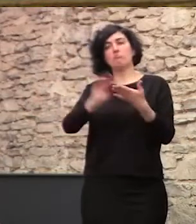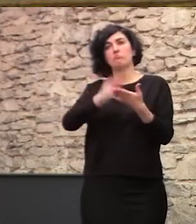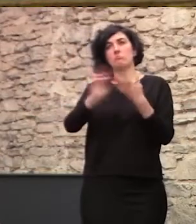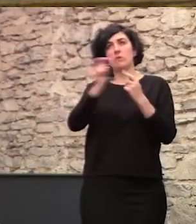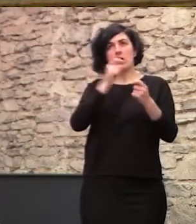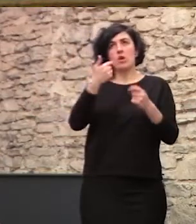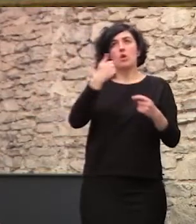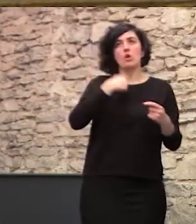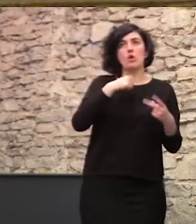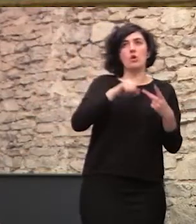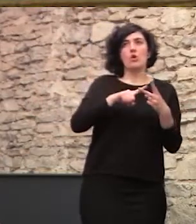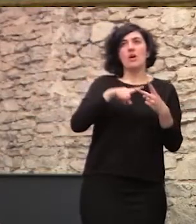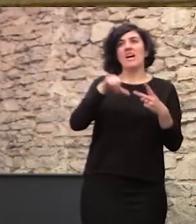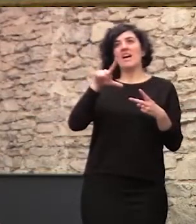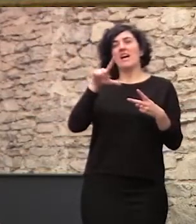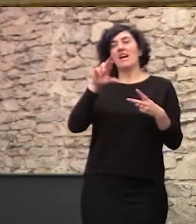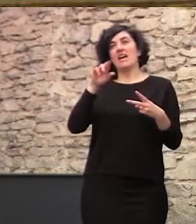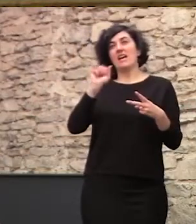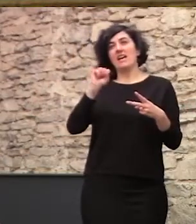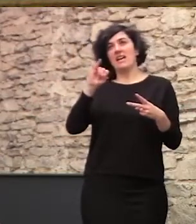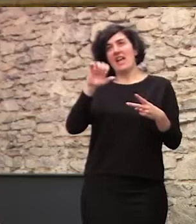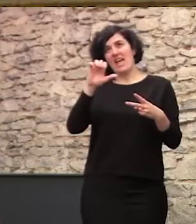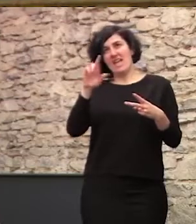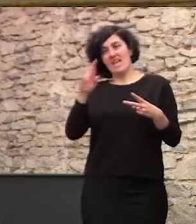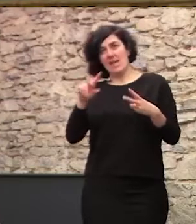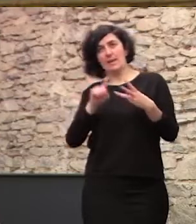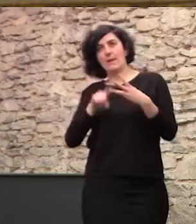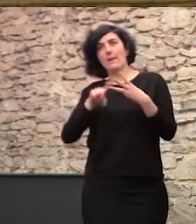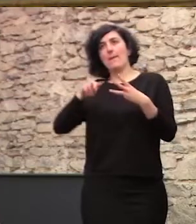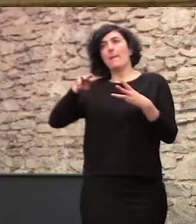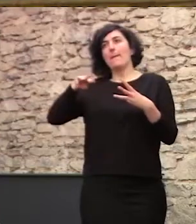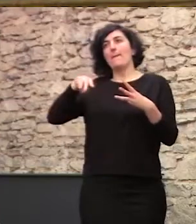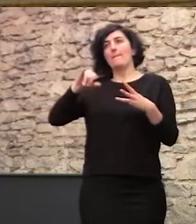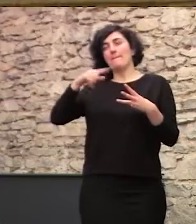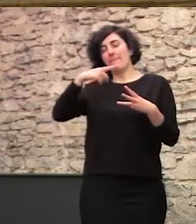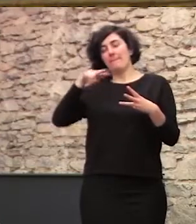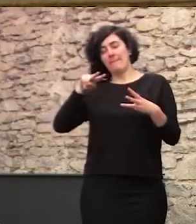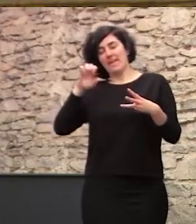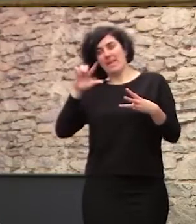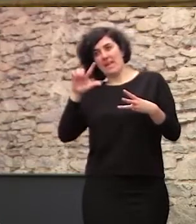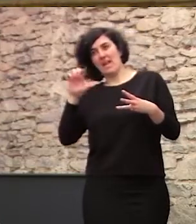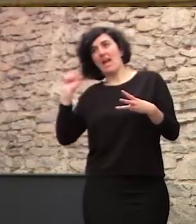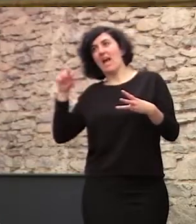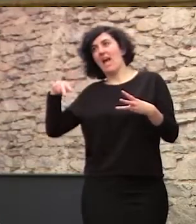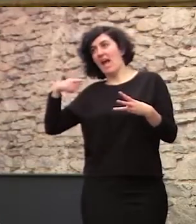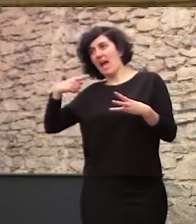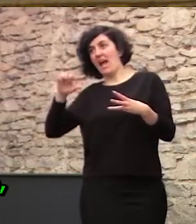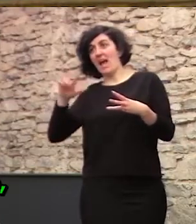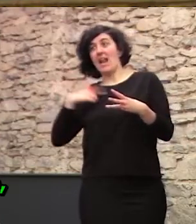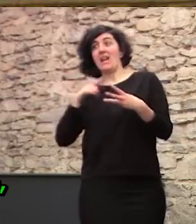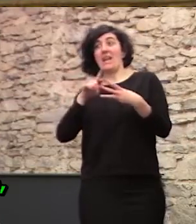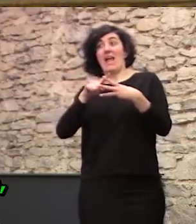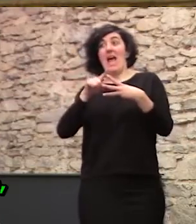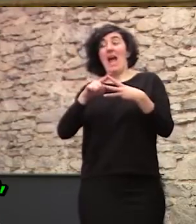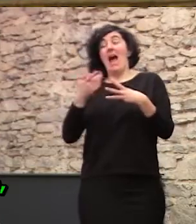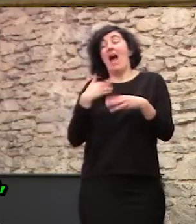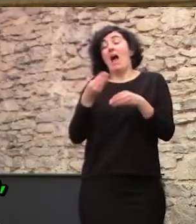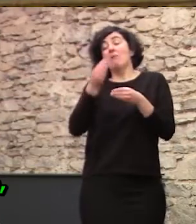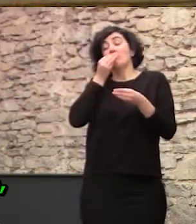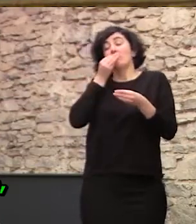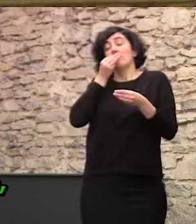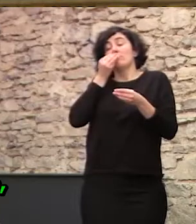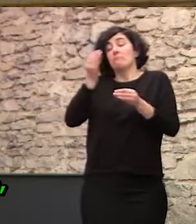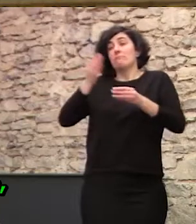nik neu, Reyes Hintxeta eta Miguel Angel Luztondo. Eta nire aurretik sustraiko linea aritu zen, da bueno, jara baki zuen ustea, eta niri